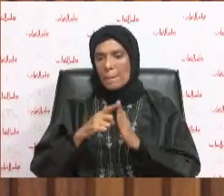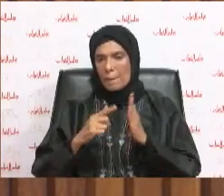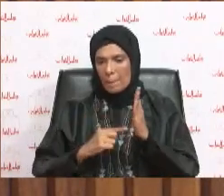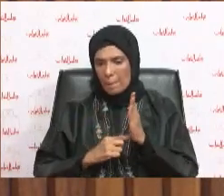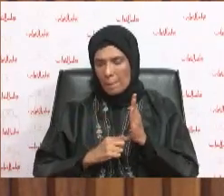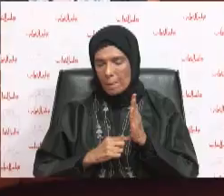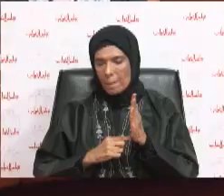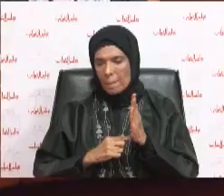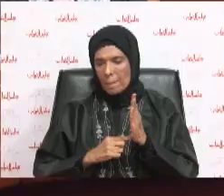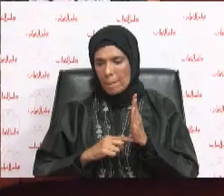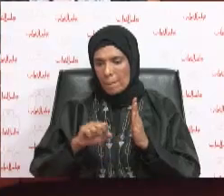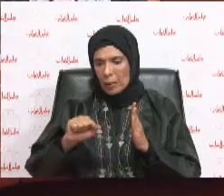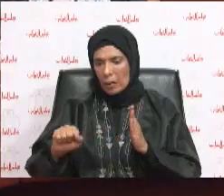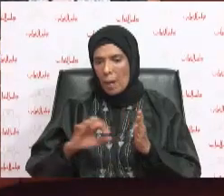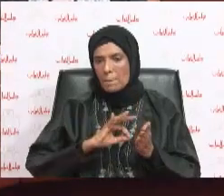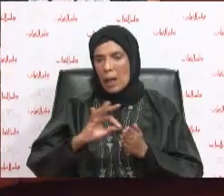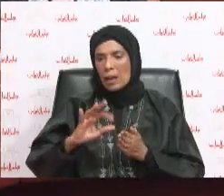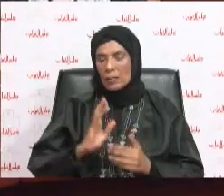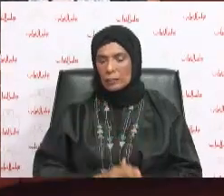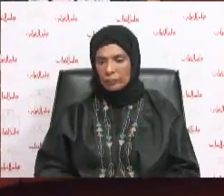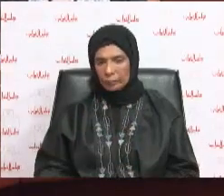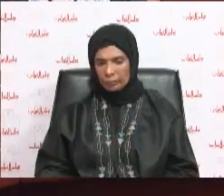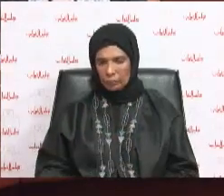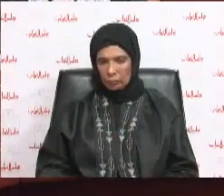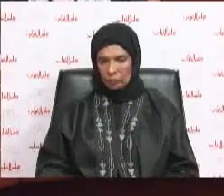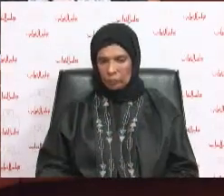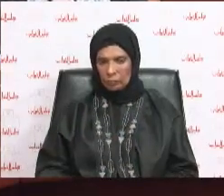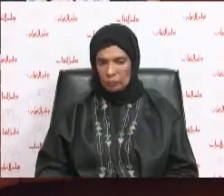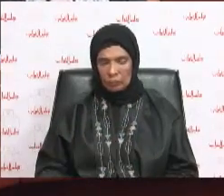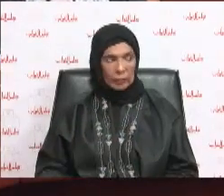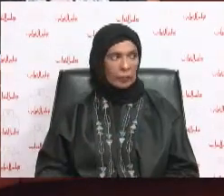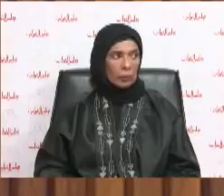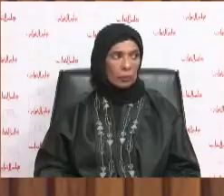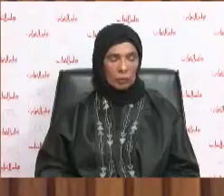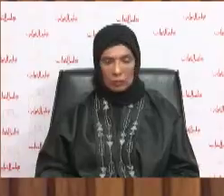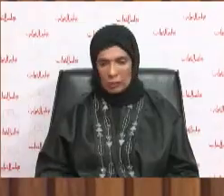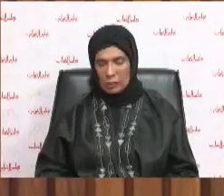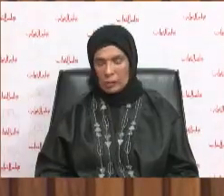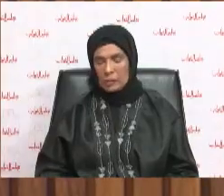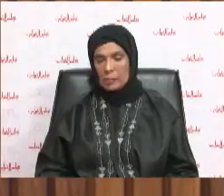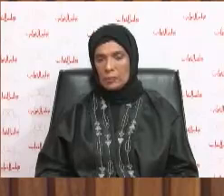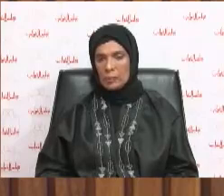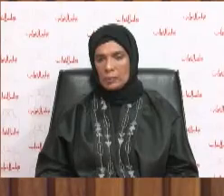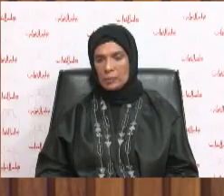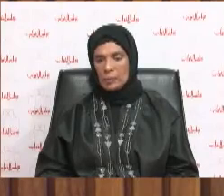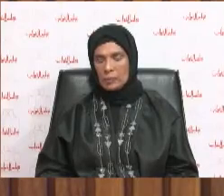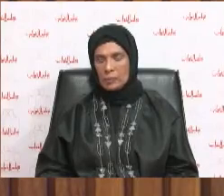على قانون ملغي، فأساس تكون واضحة الصورة. سعادة النائب مريم صايغ فضلا.